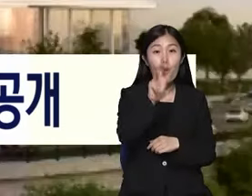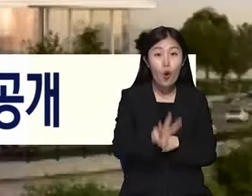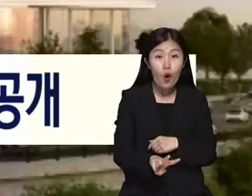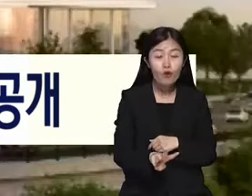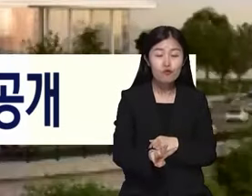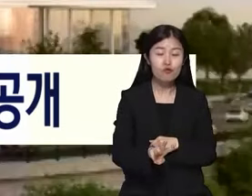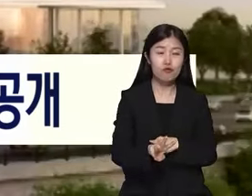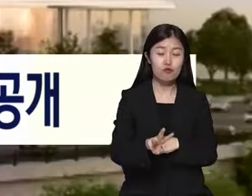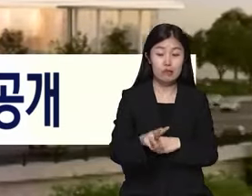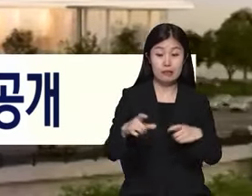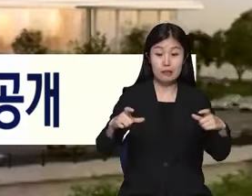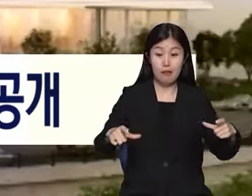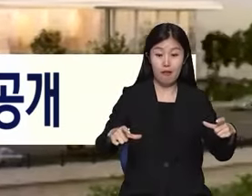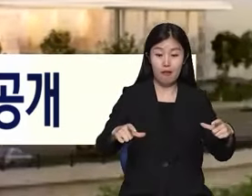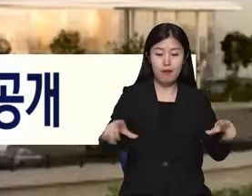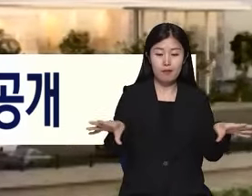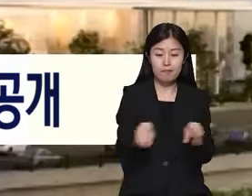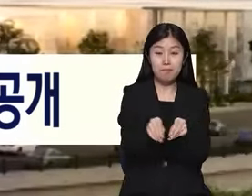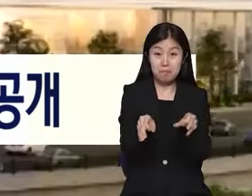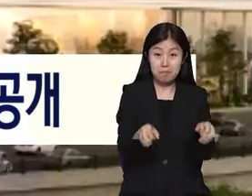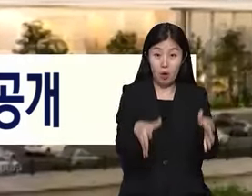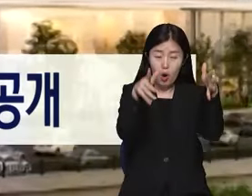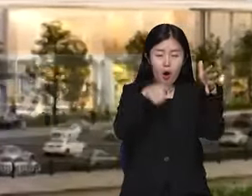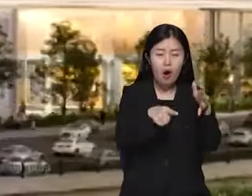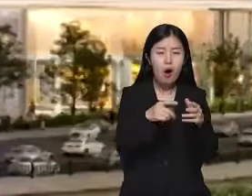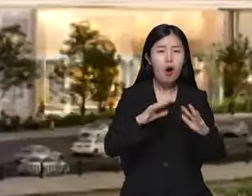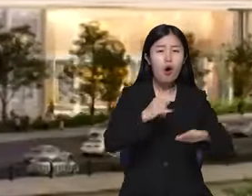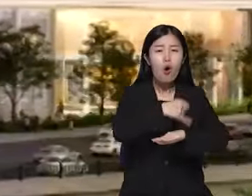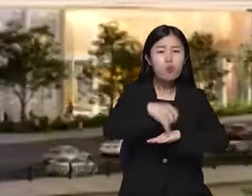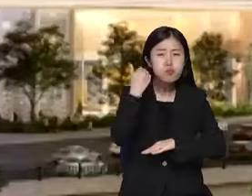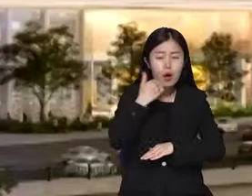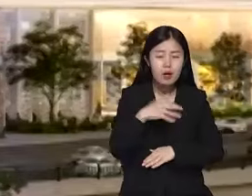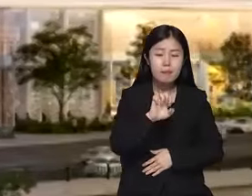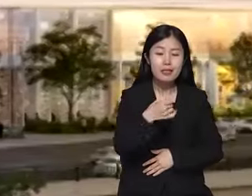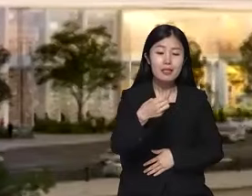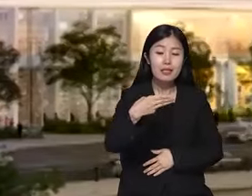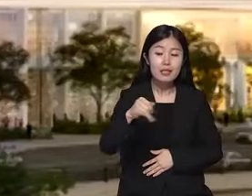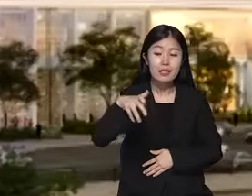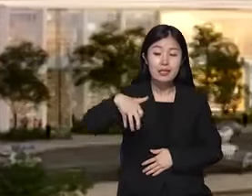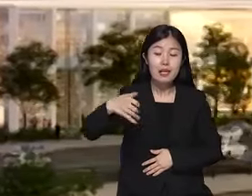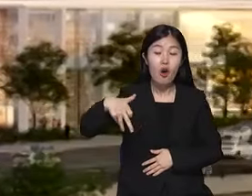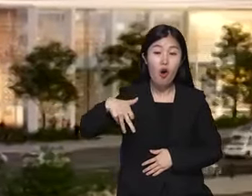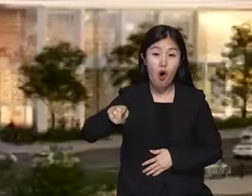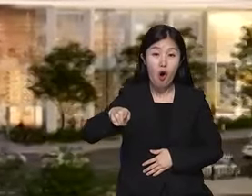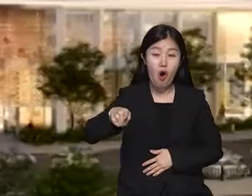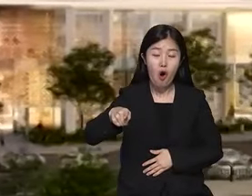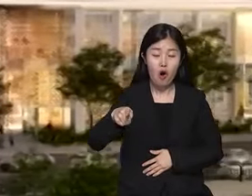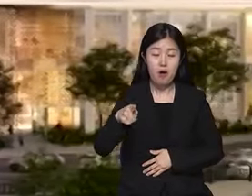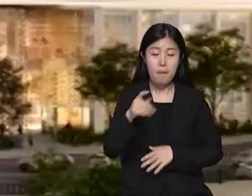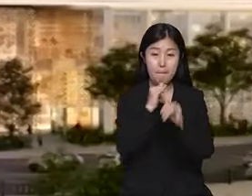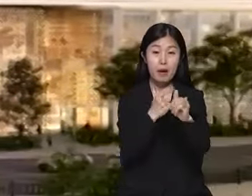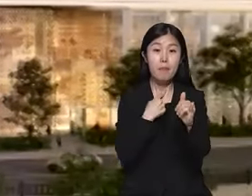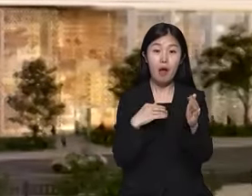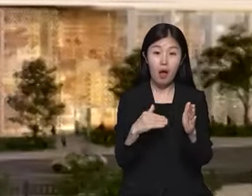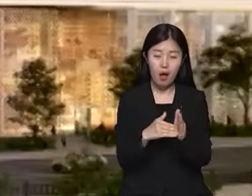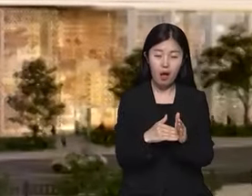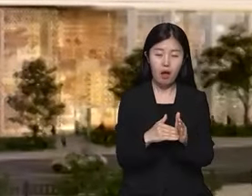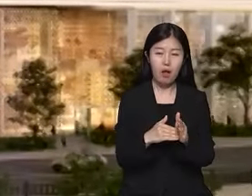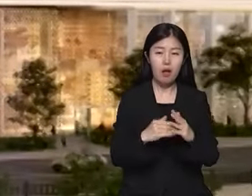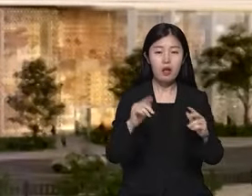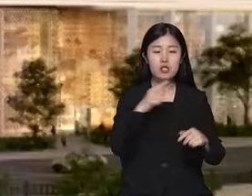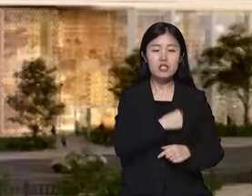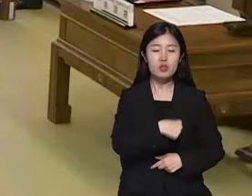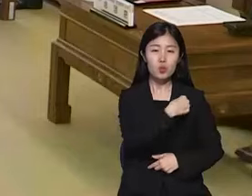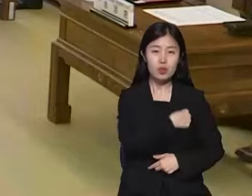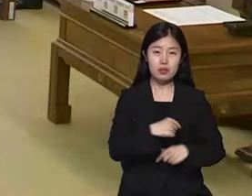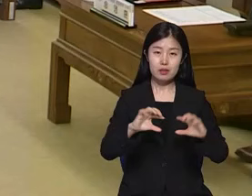설계도입니다. 설계는 건축계의 노벨상이라 불리는 프리츠커상을 받은 스위스 건축사무소 헤르초크 앤 드메롱이